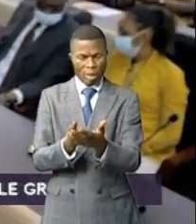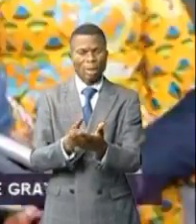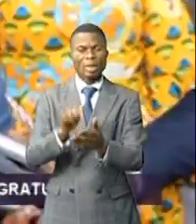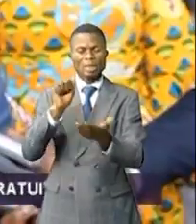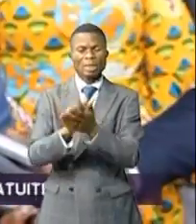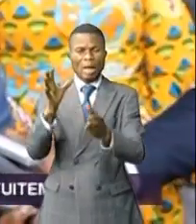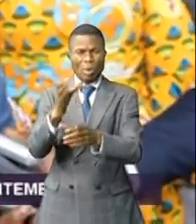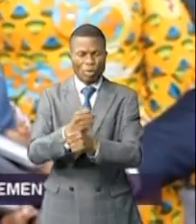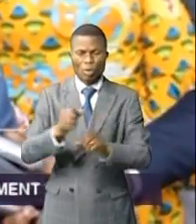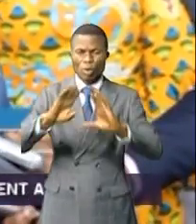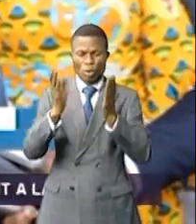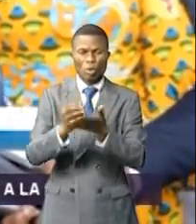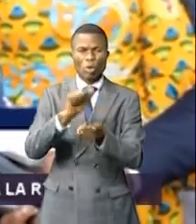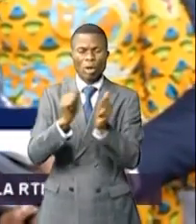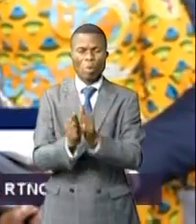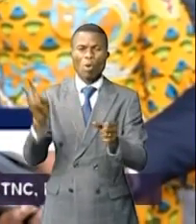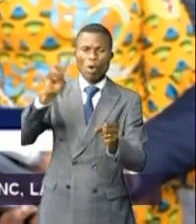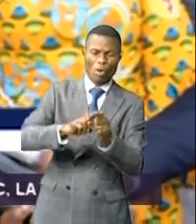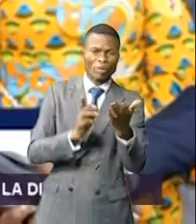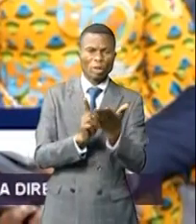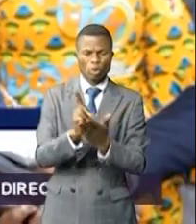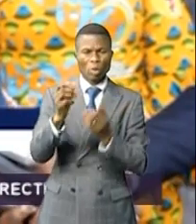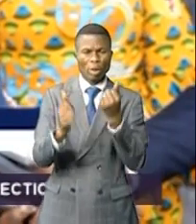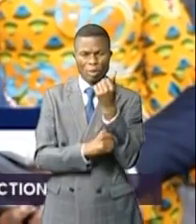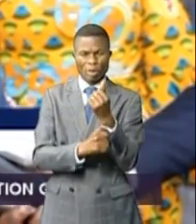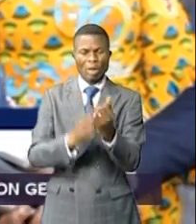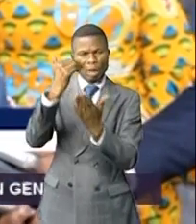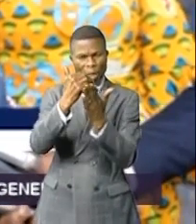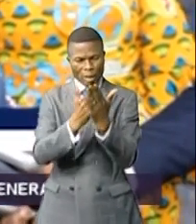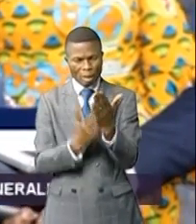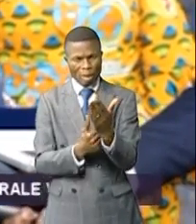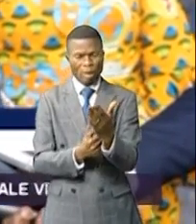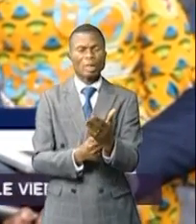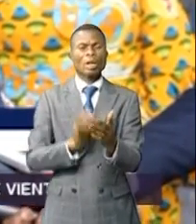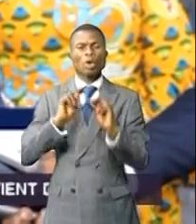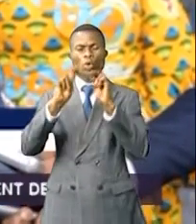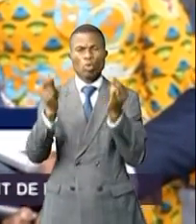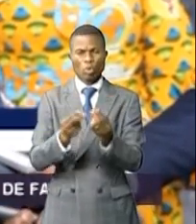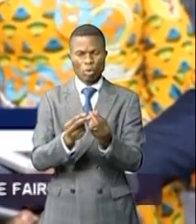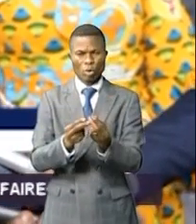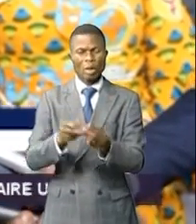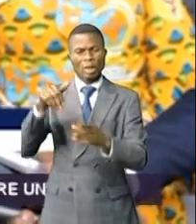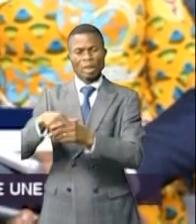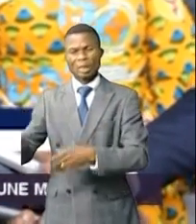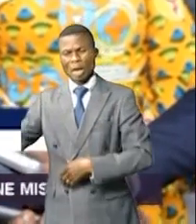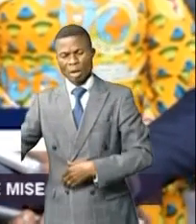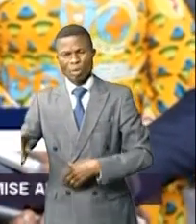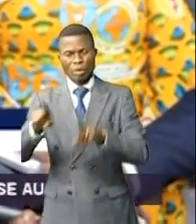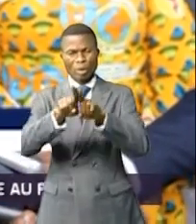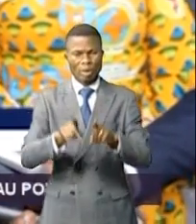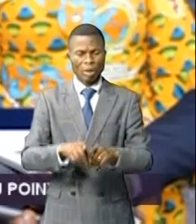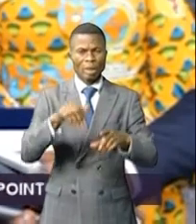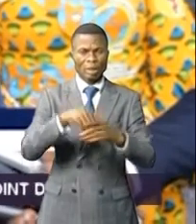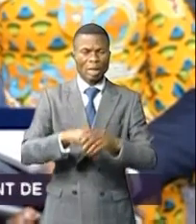synthèse de tous les cas de violation des droits de l'homme enregistrés à la CNDH au niveau des provinces et dans